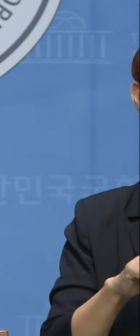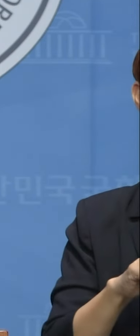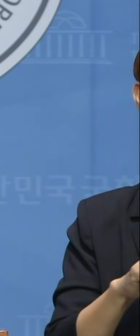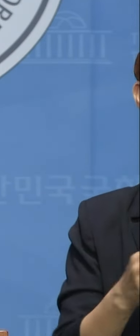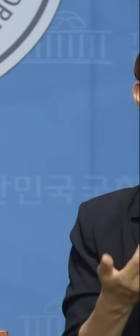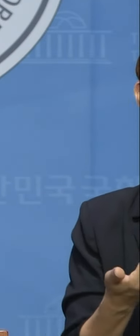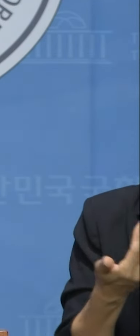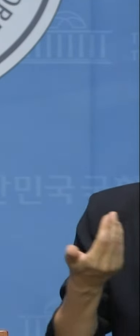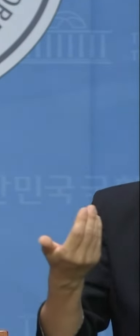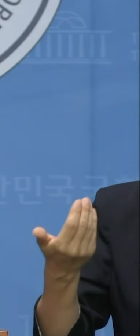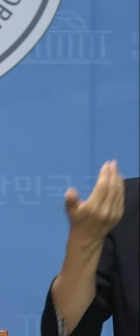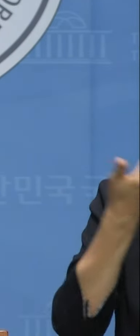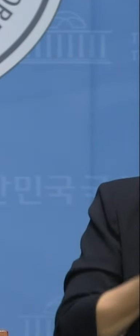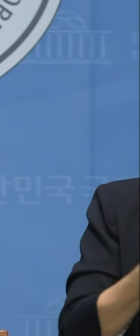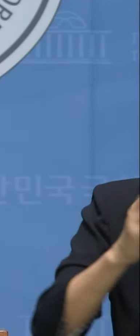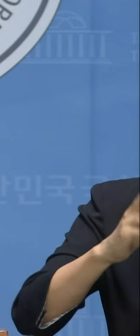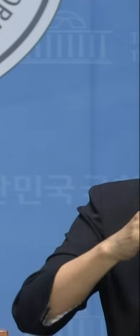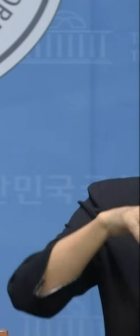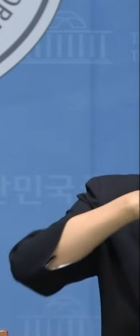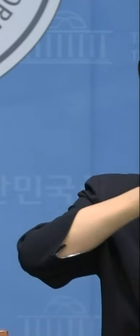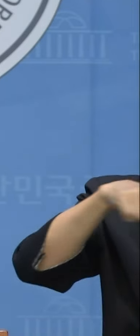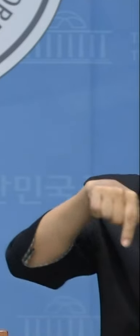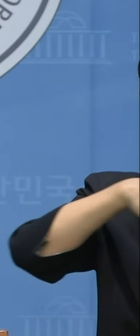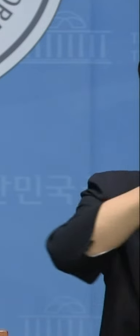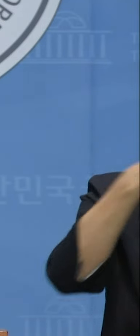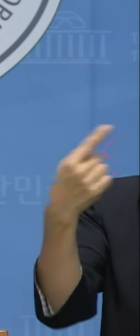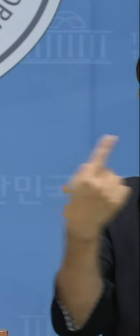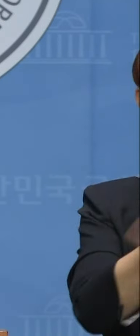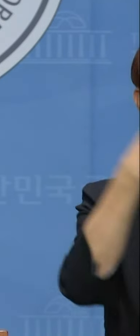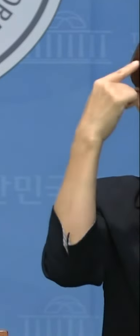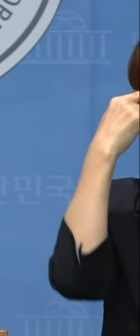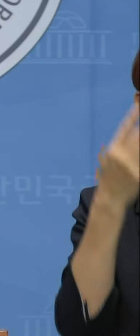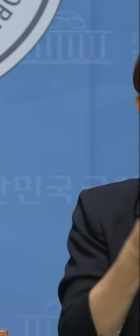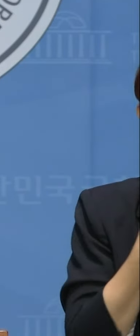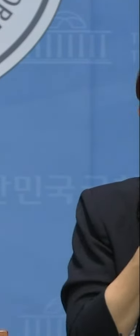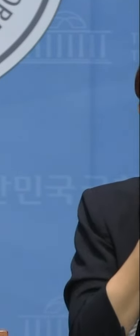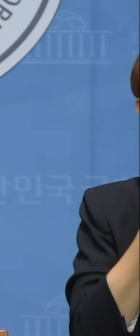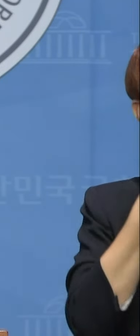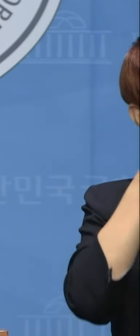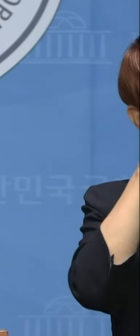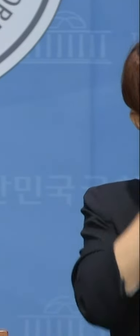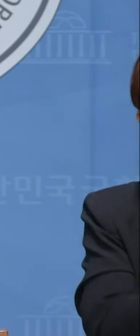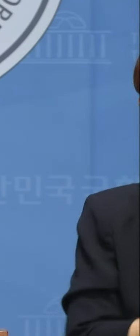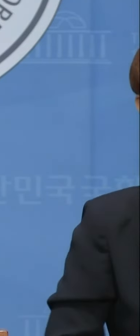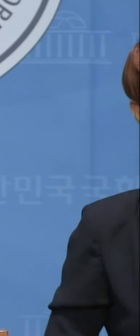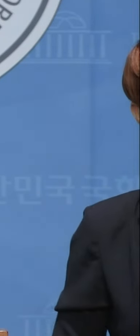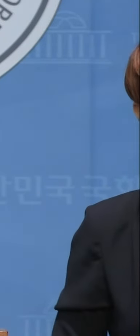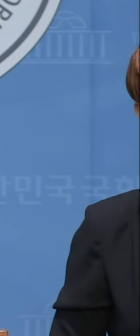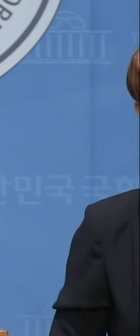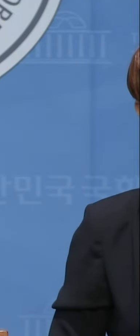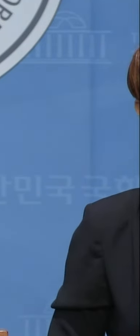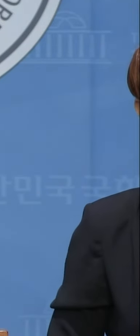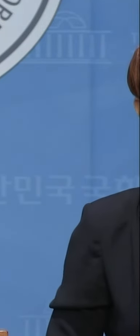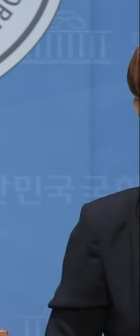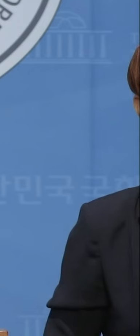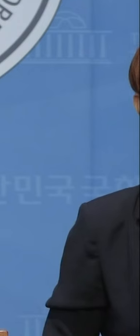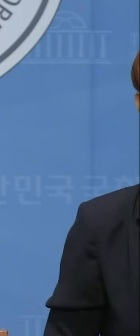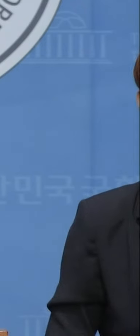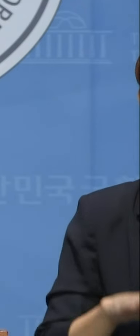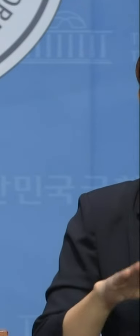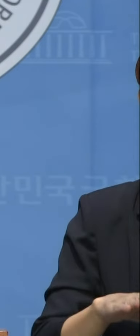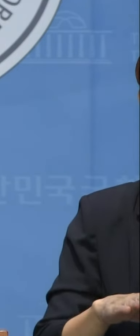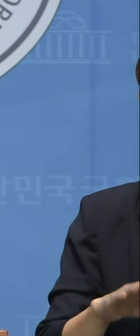국정운영을 바꿀 생각이 조금도 없음을 똑똑히 보여줬습니다 더욱이 오늘